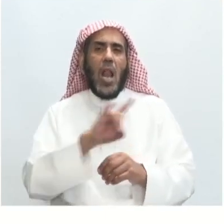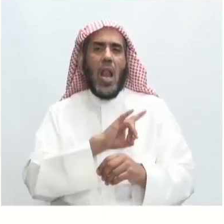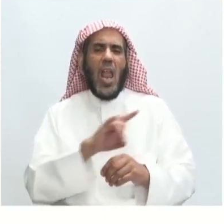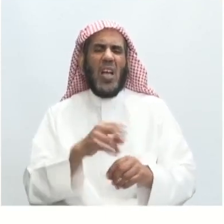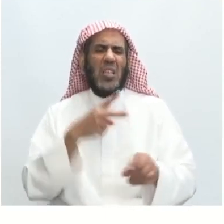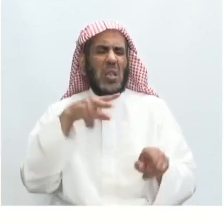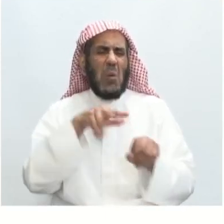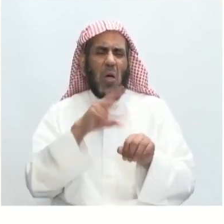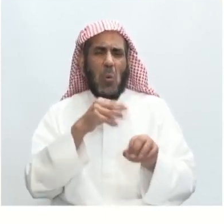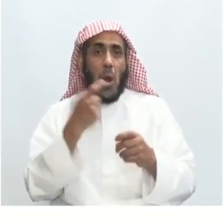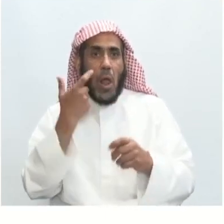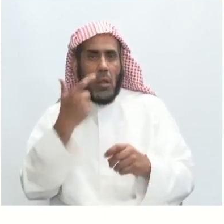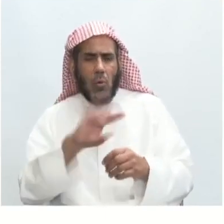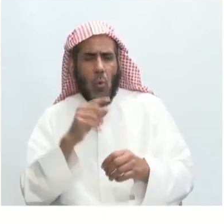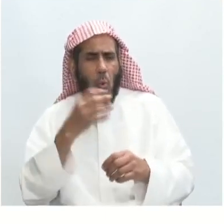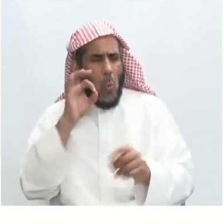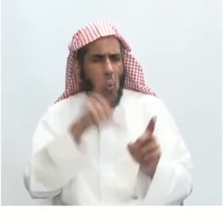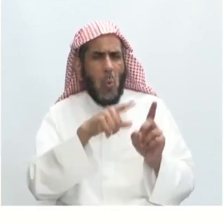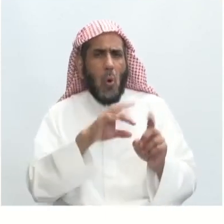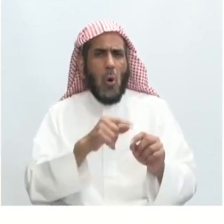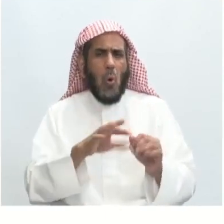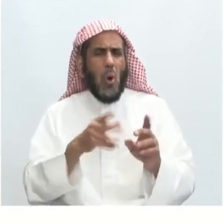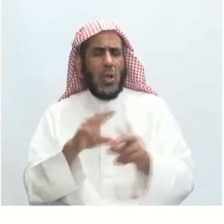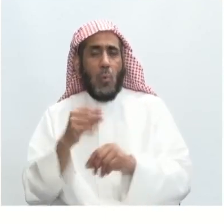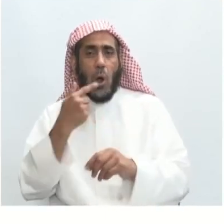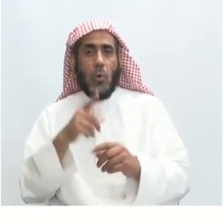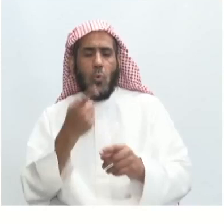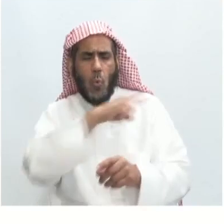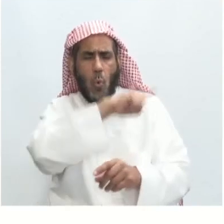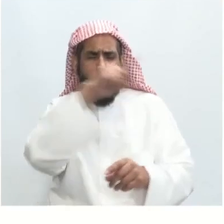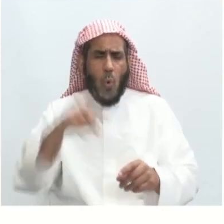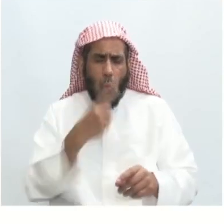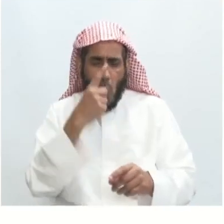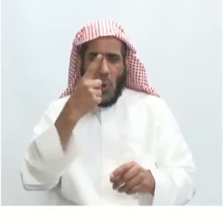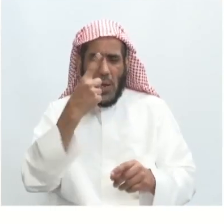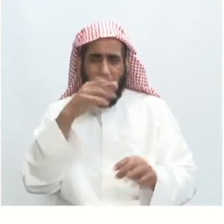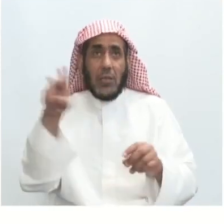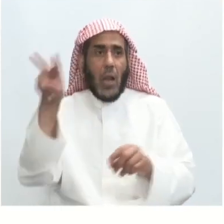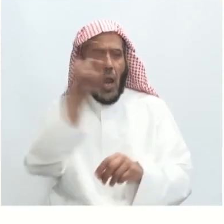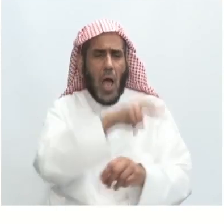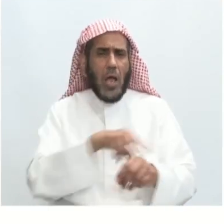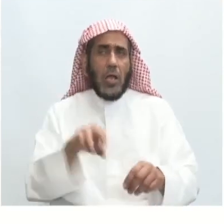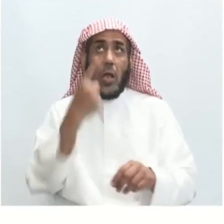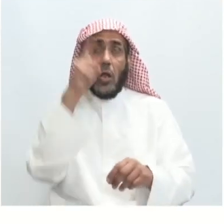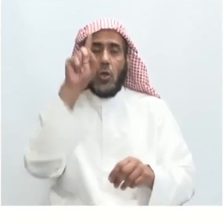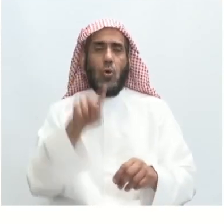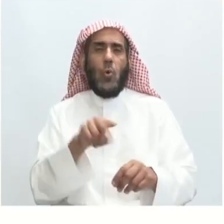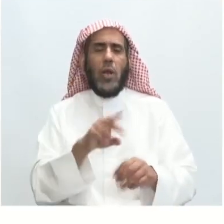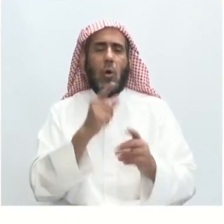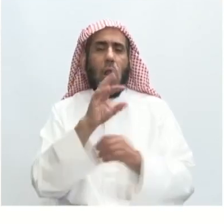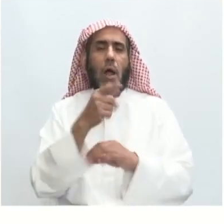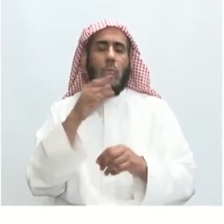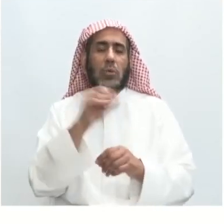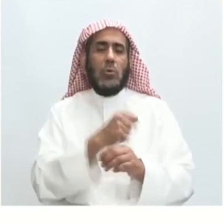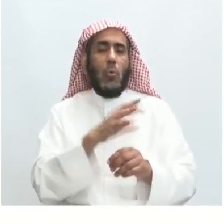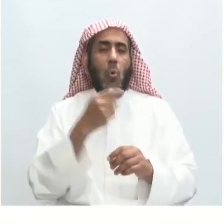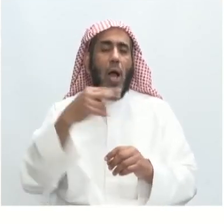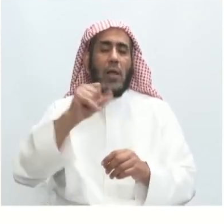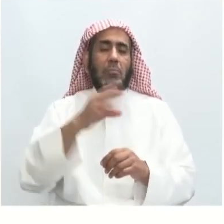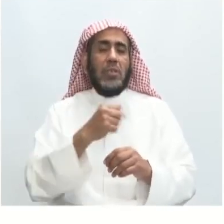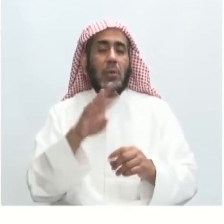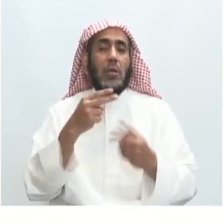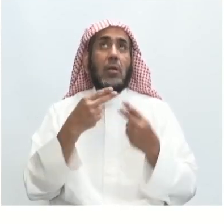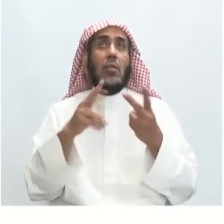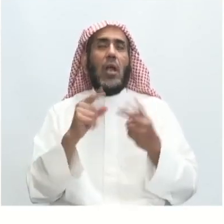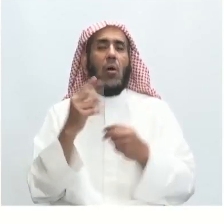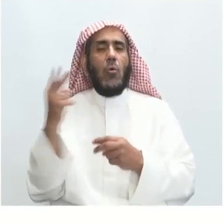تباغضوا ولا تحاسدوا ولا تدابروا وكونوا عباد الله اخوانا وقال عليه الصلاه والسلام لابي موسى الاشعري ومعاذ بن جبل رضي الله